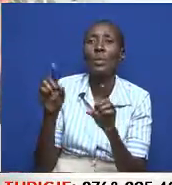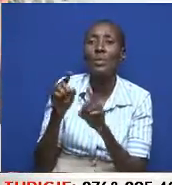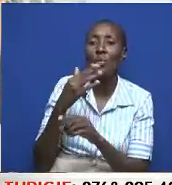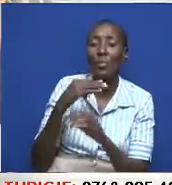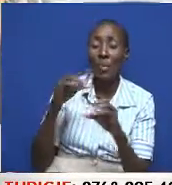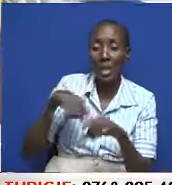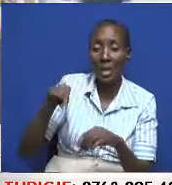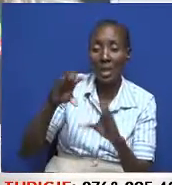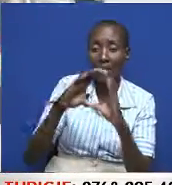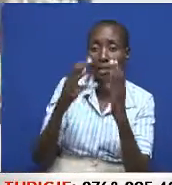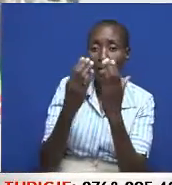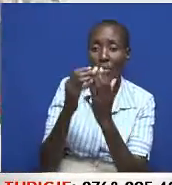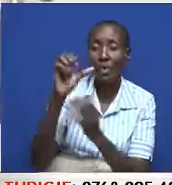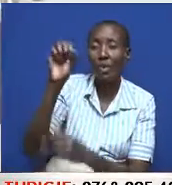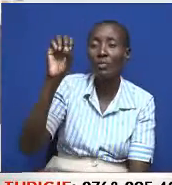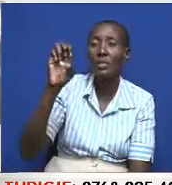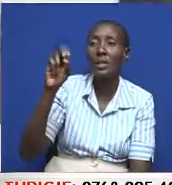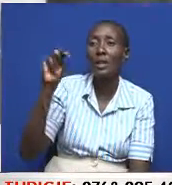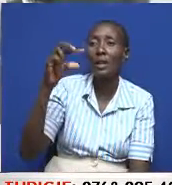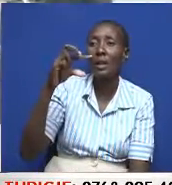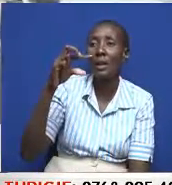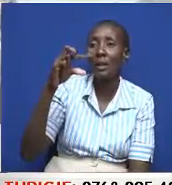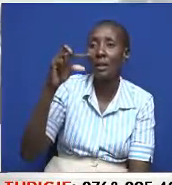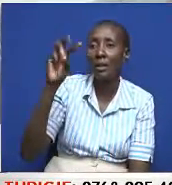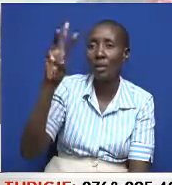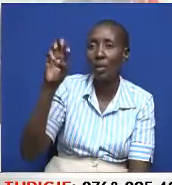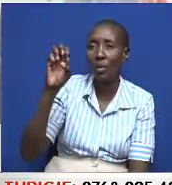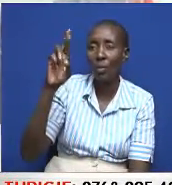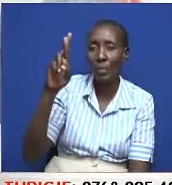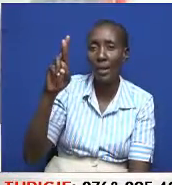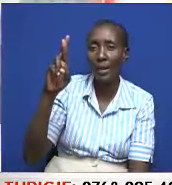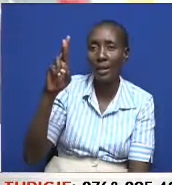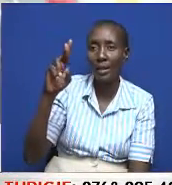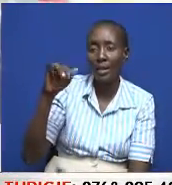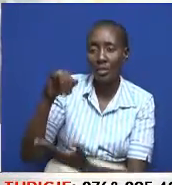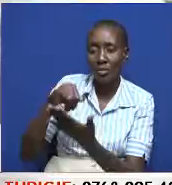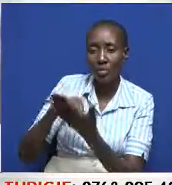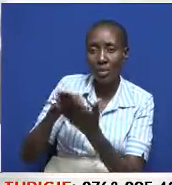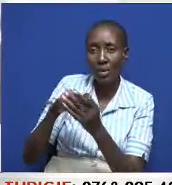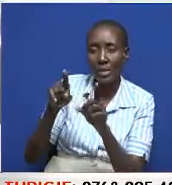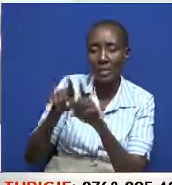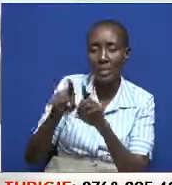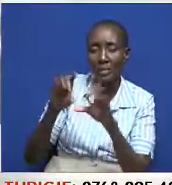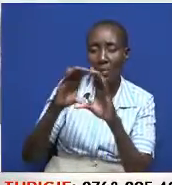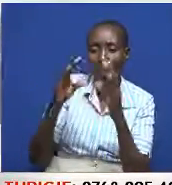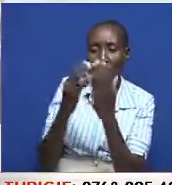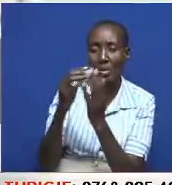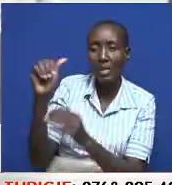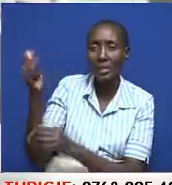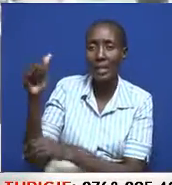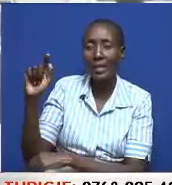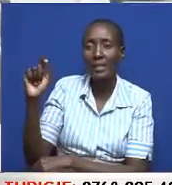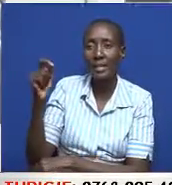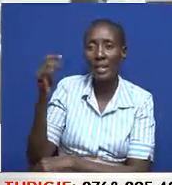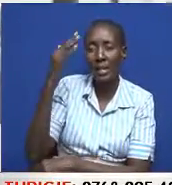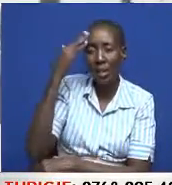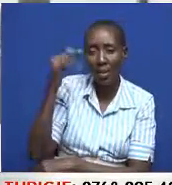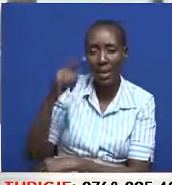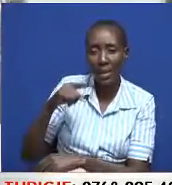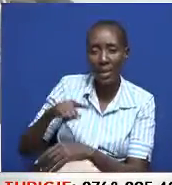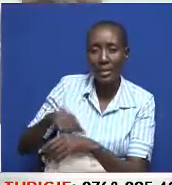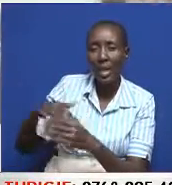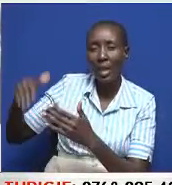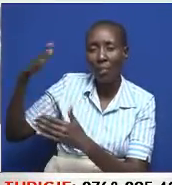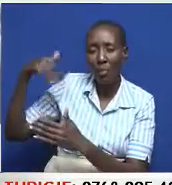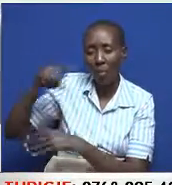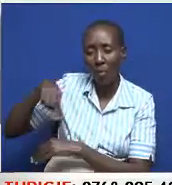Sengwer tuweze kutambuliwa kama jamii zingine yote katika nchi ya Kenya, kwa sababu wakati ya ukoloni sisi kama